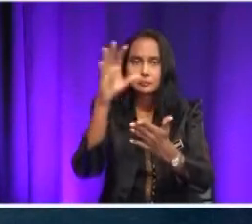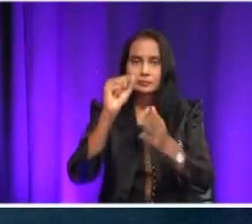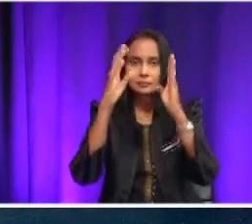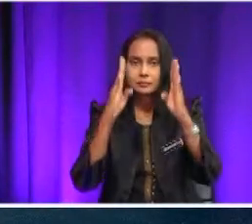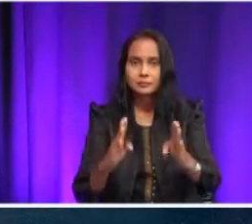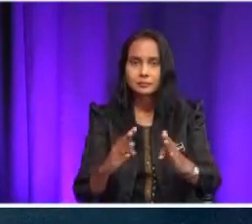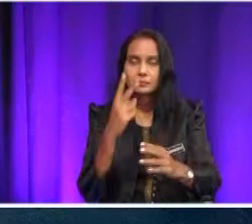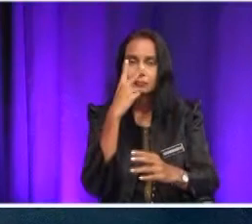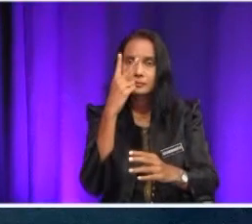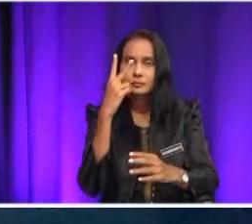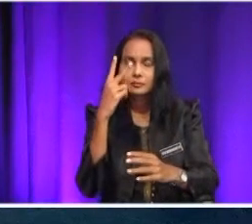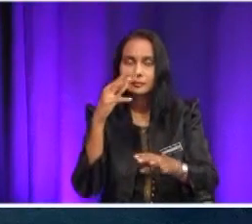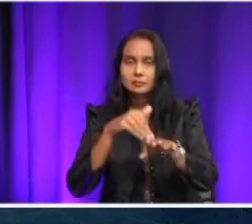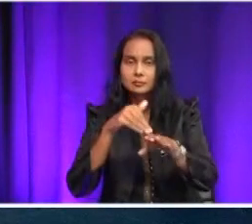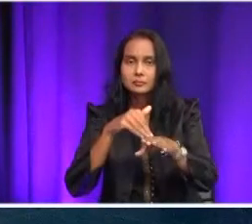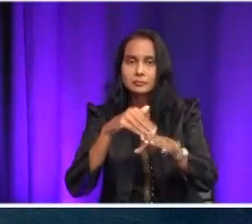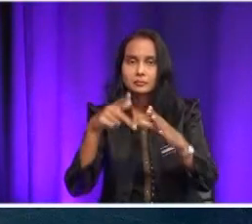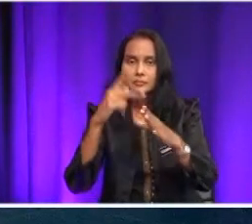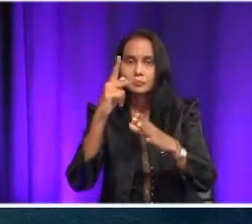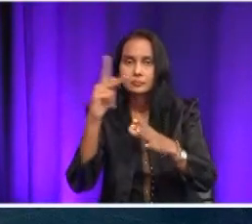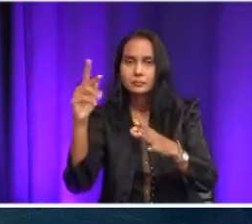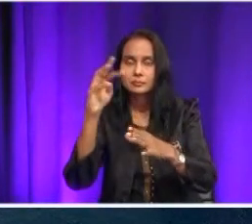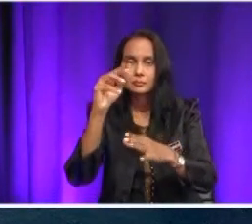keluaran majonal yang sifat